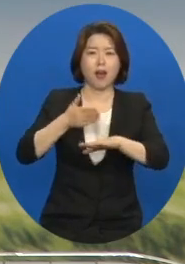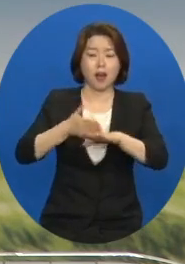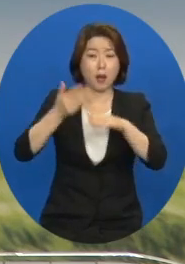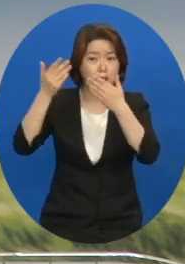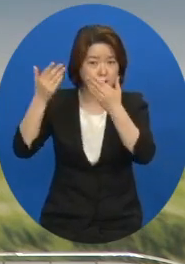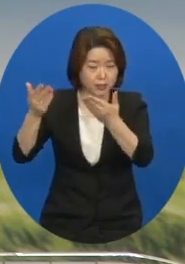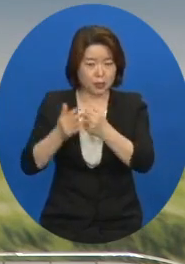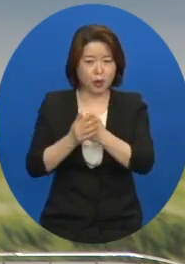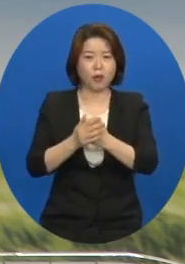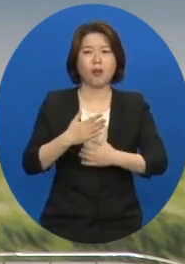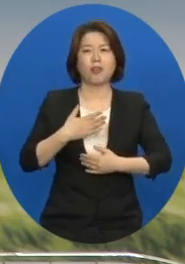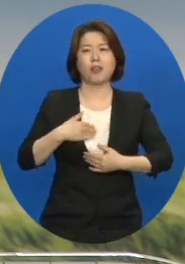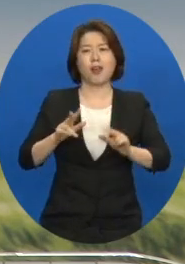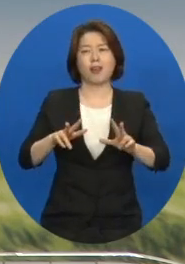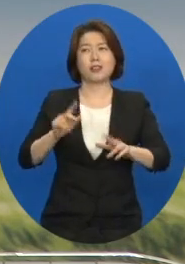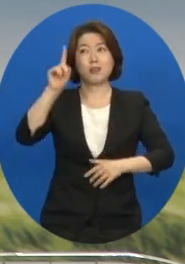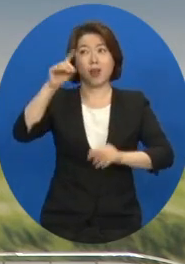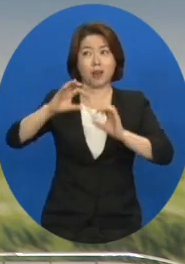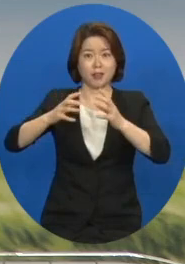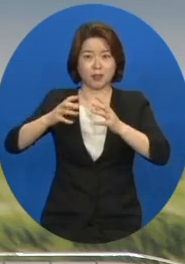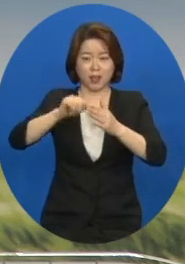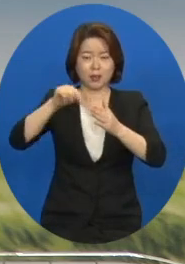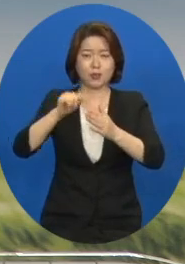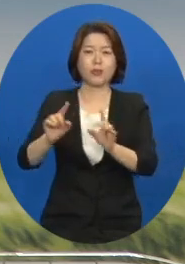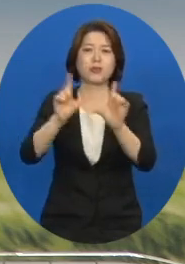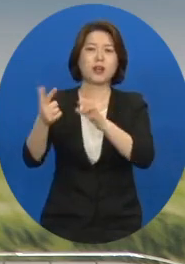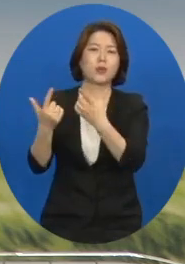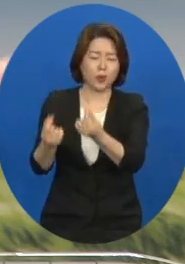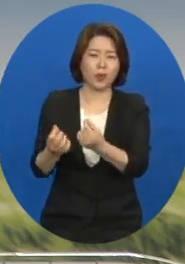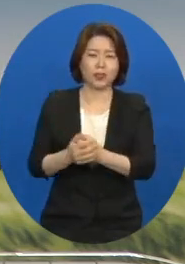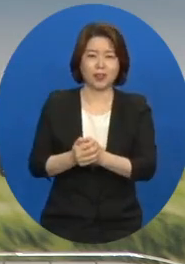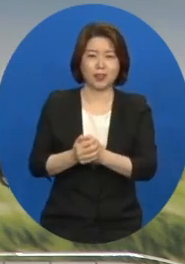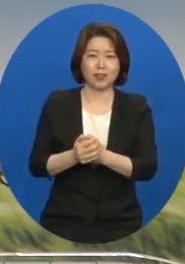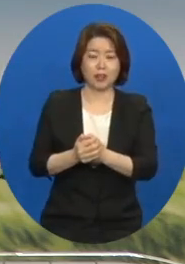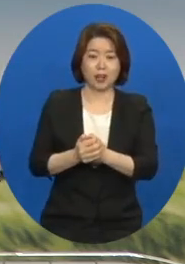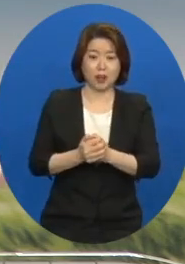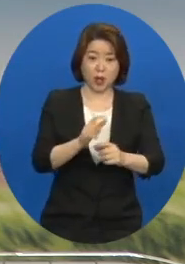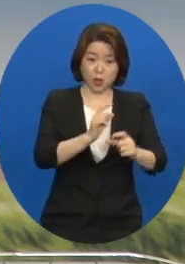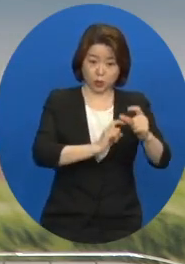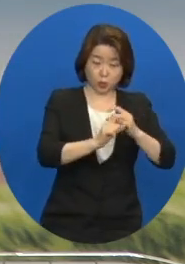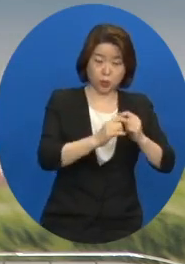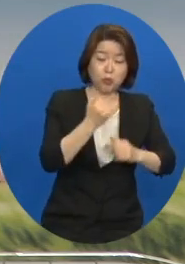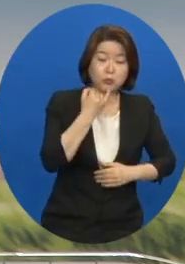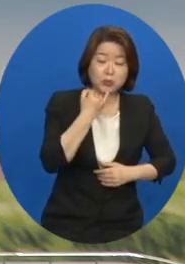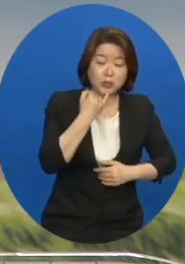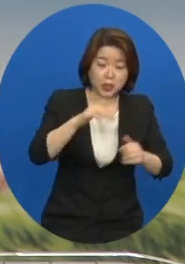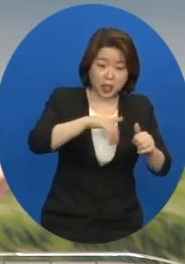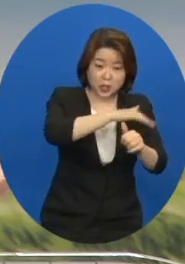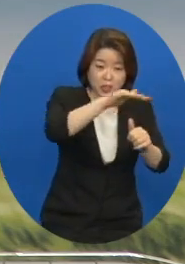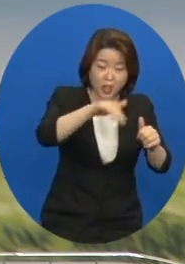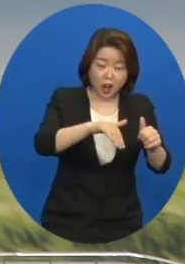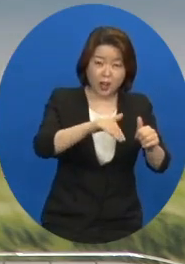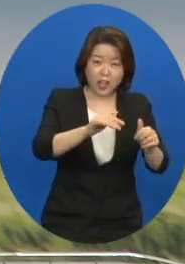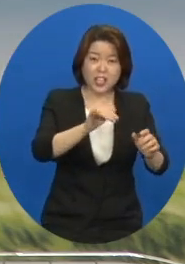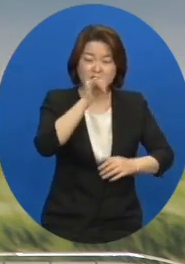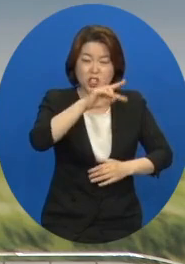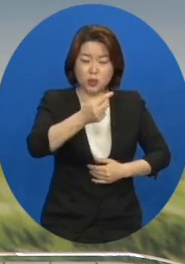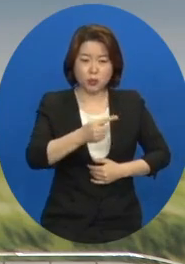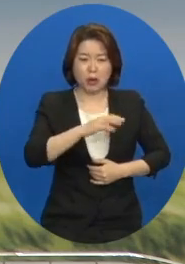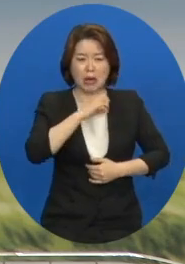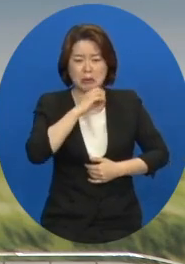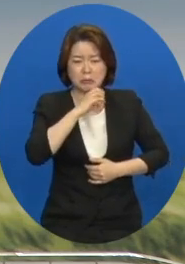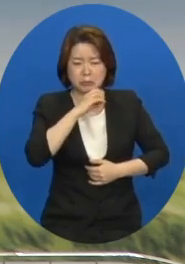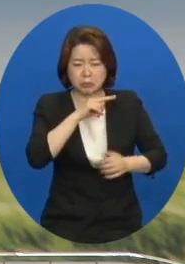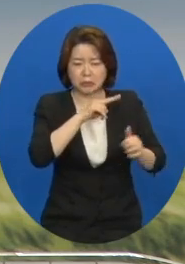지금 천국을 살고 있는 것이고 더보다 더 나은 형편에 있어도 불평하고 원망하고 산다면 지옥을